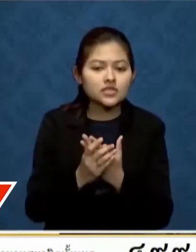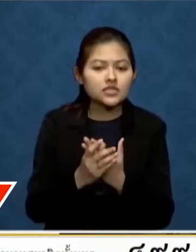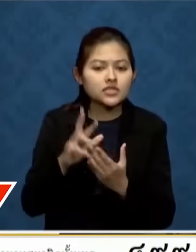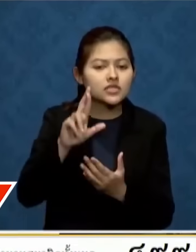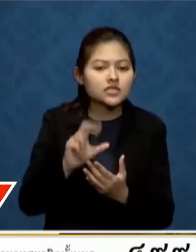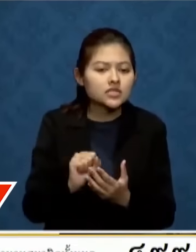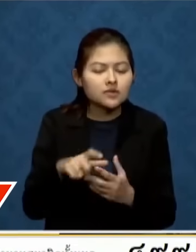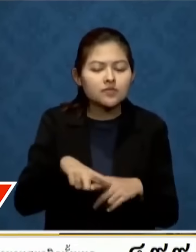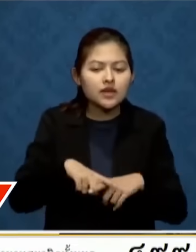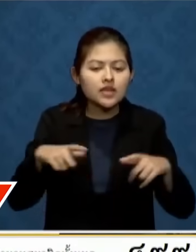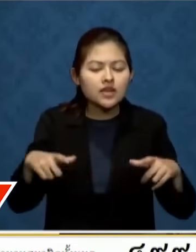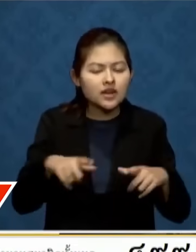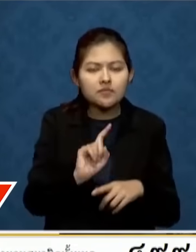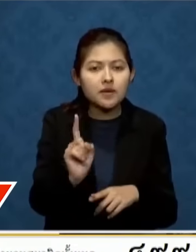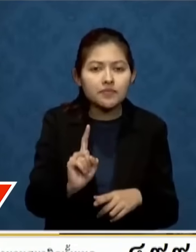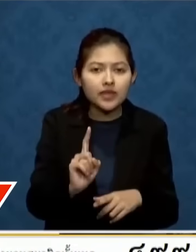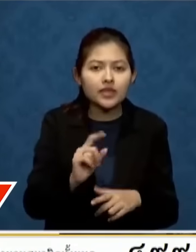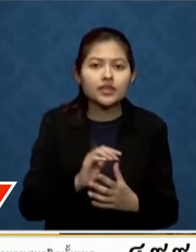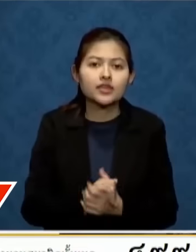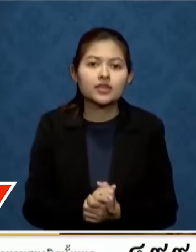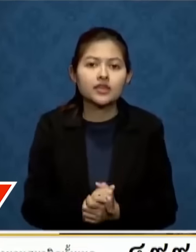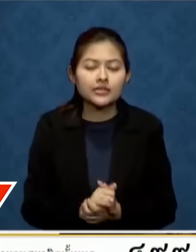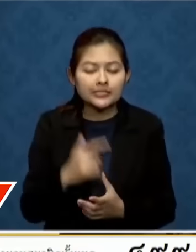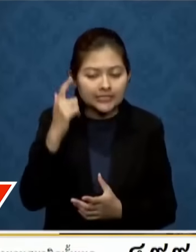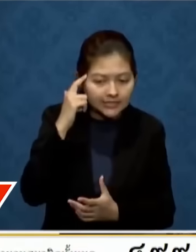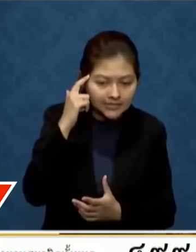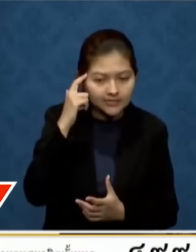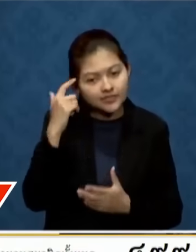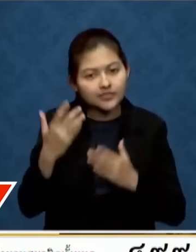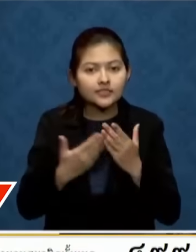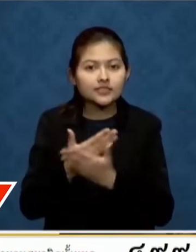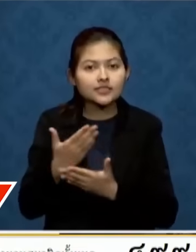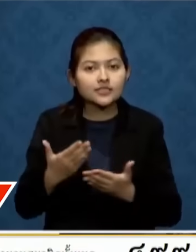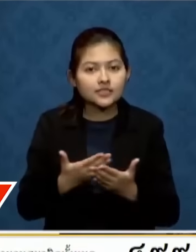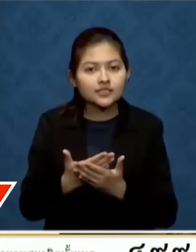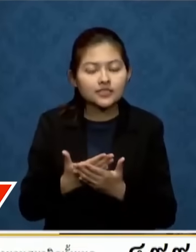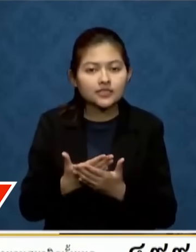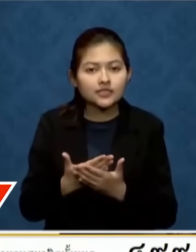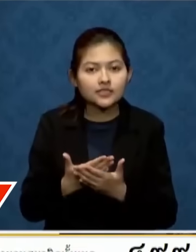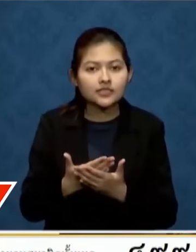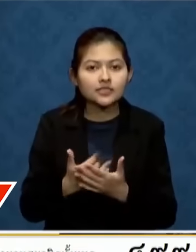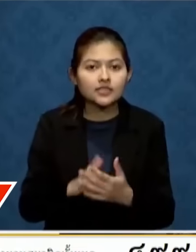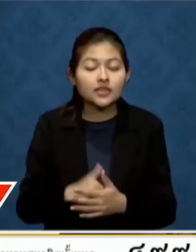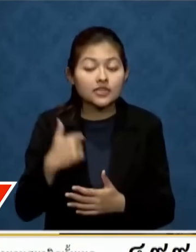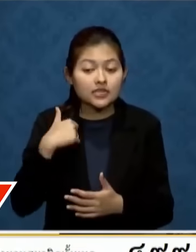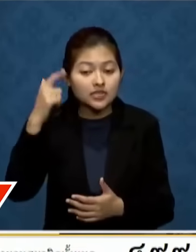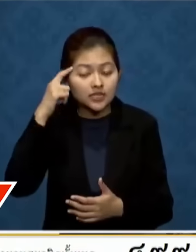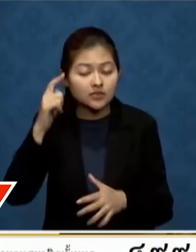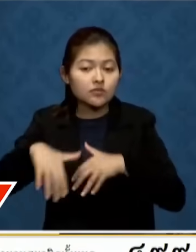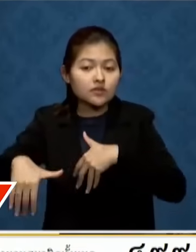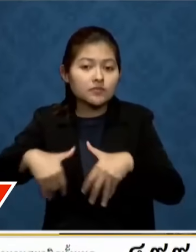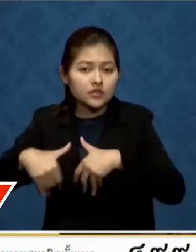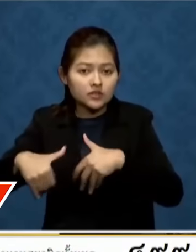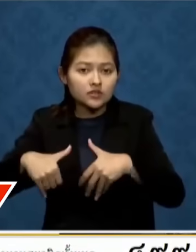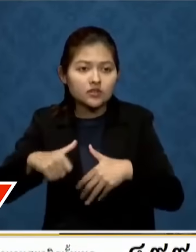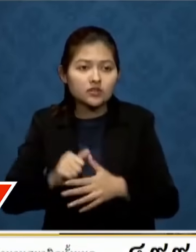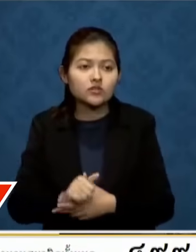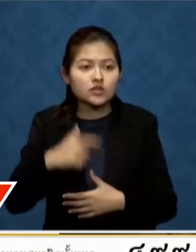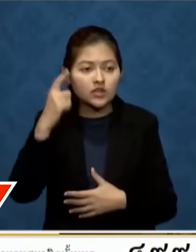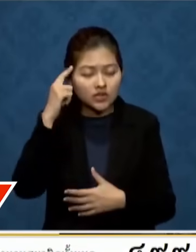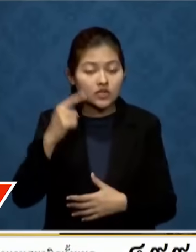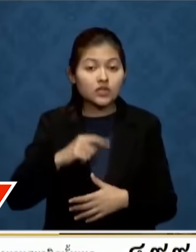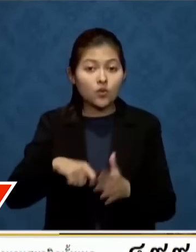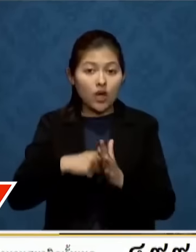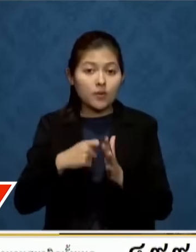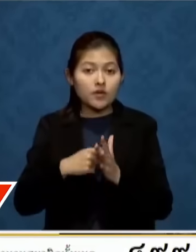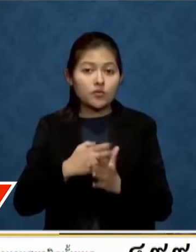คะซึ่งดิฉันนะคะก็ลองได้คิดนะคะถึงความคิดเห็นของประชาชนโดยอิงจากความเห็นส่วนตัวของดิฉัน